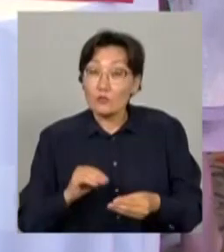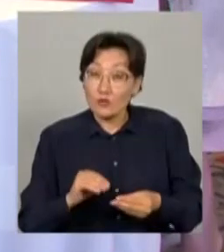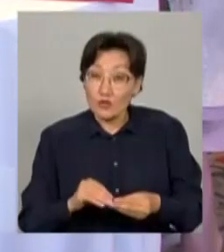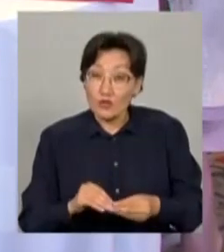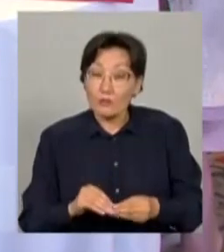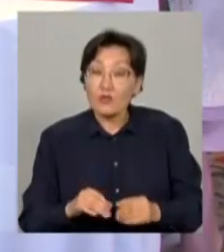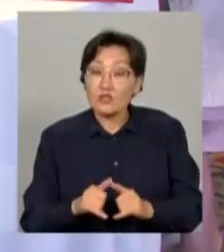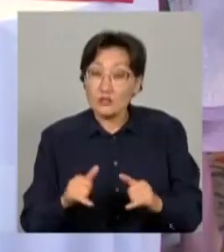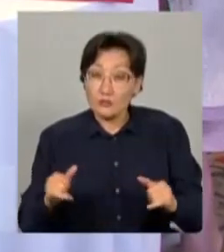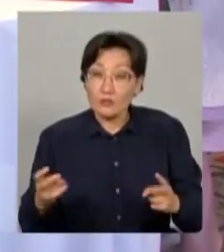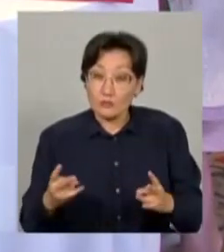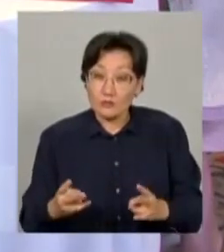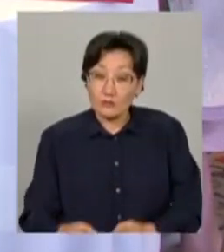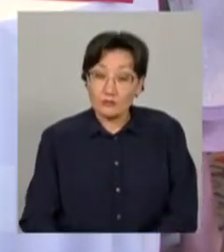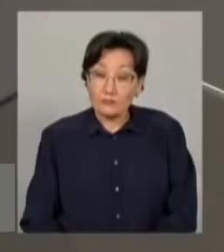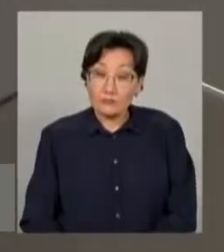дамуды талап етеді.